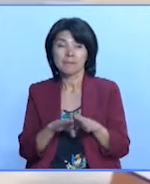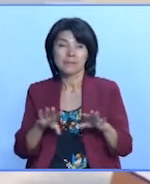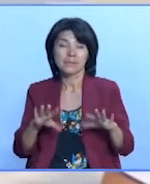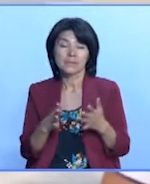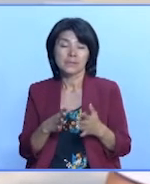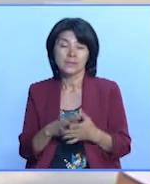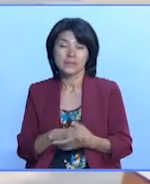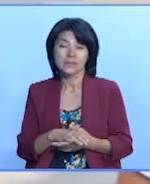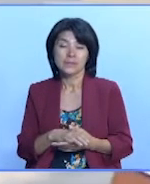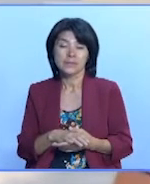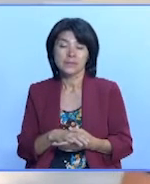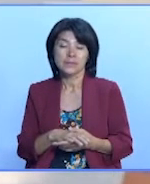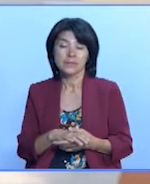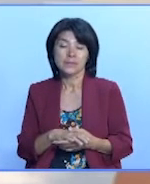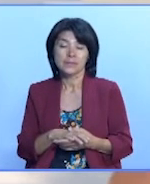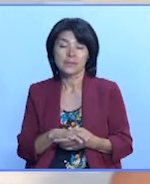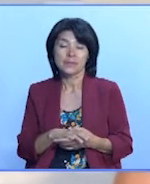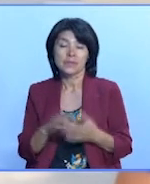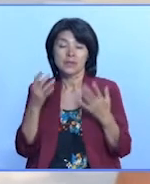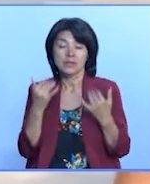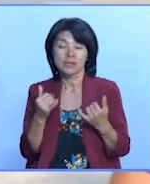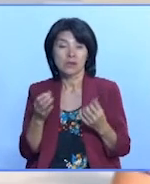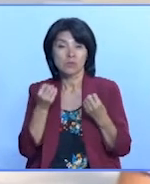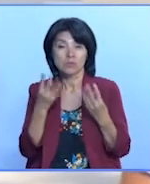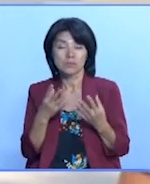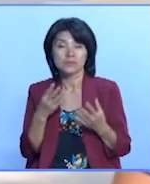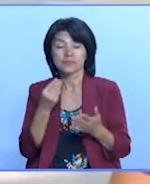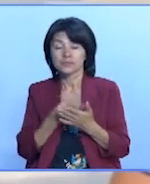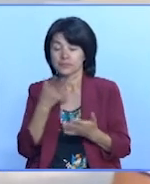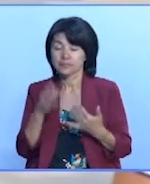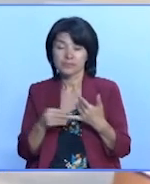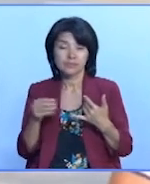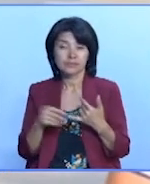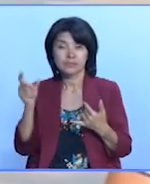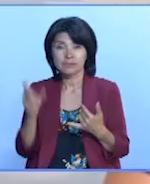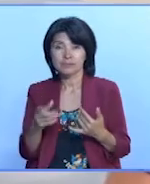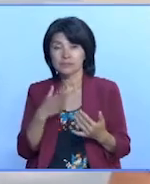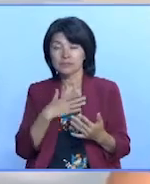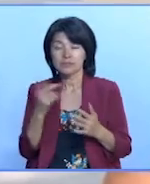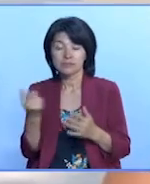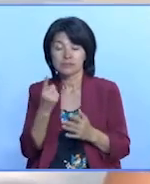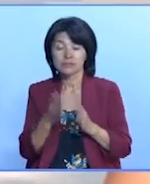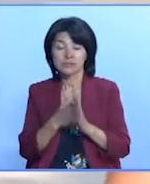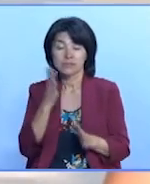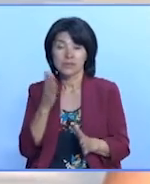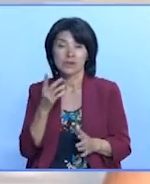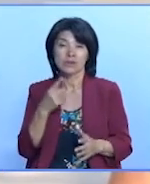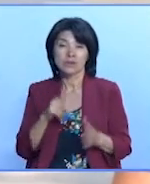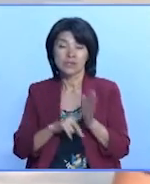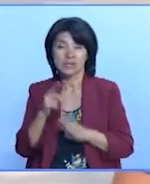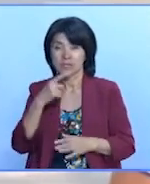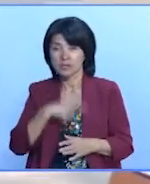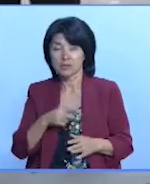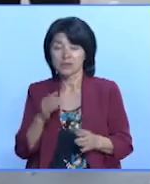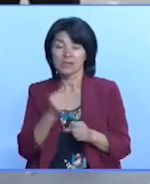ситуаций любой выход. И дача взятки не исключение. Дорогие наши земляки, в первую очередь будем начинать с себя и делать нашу страну